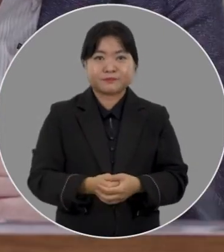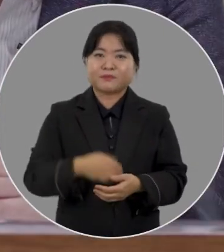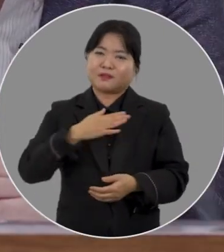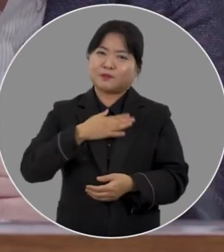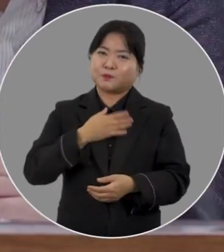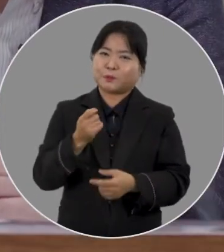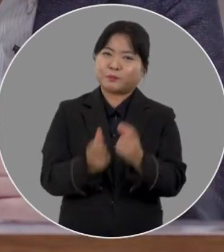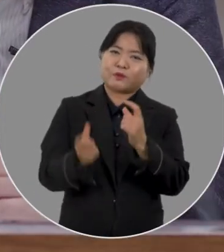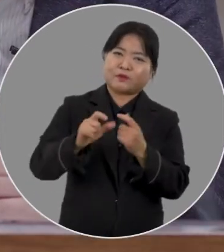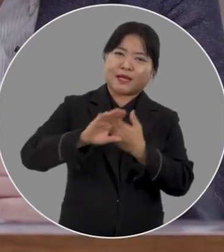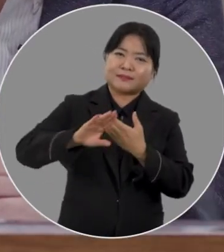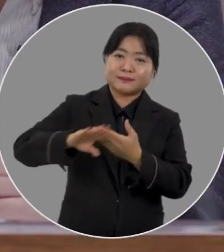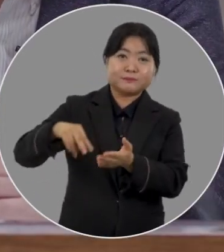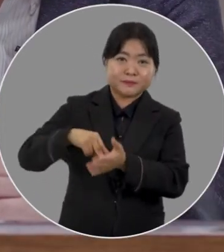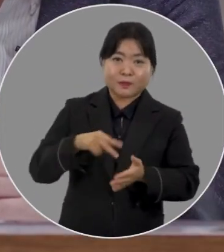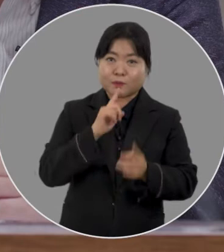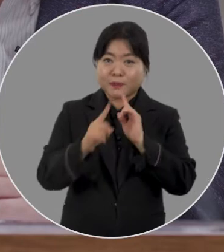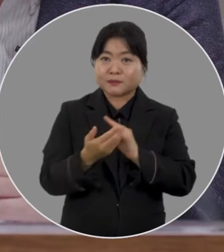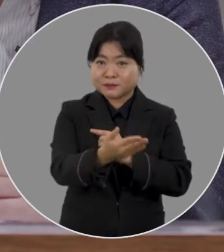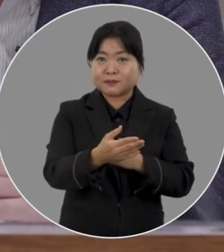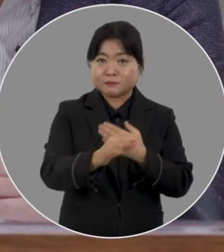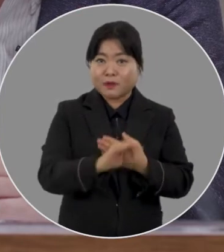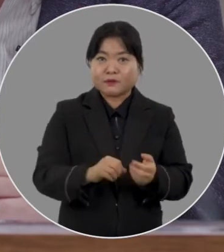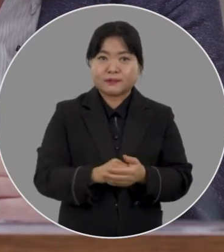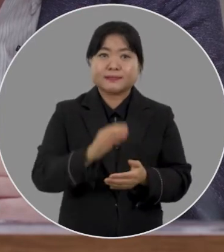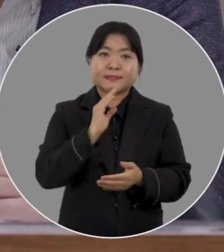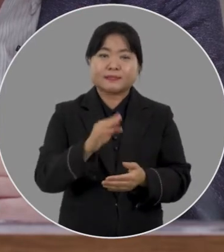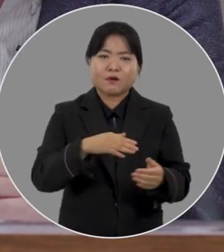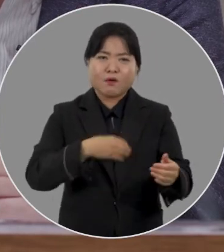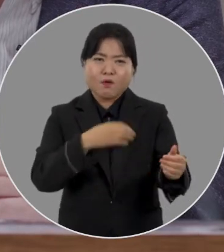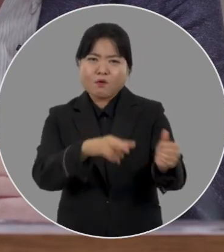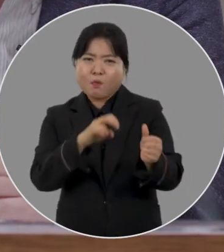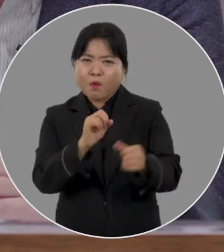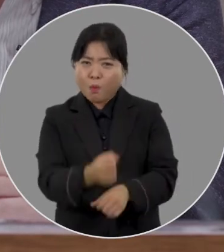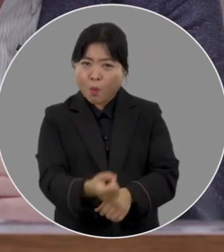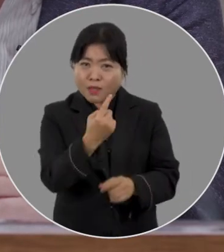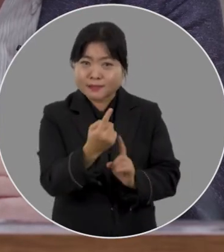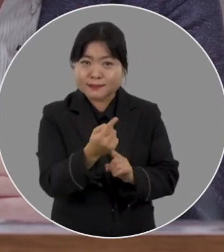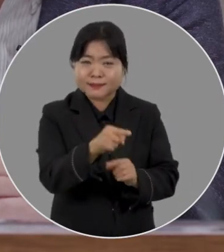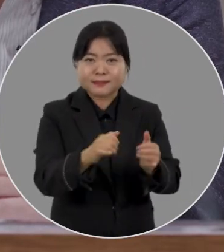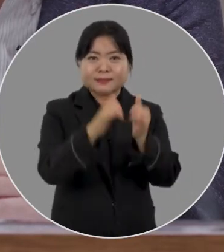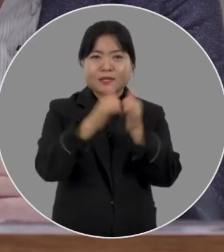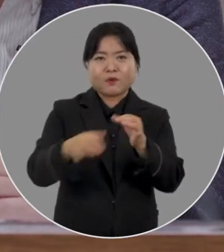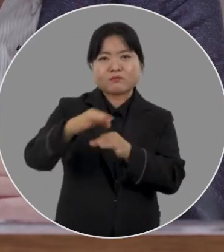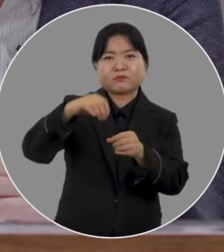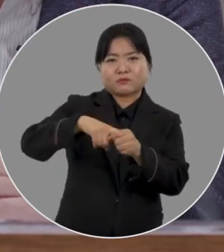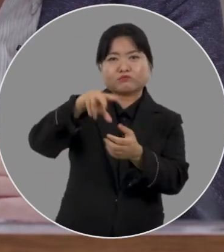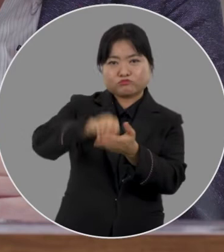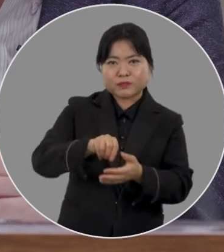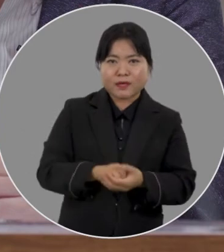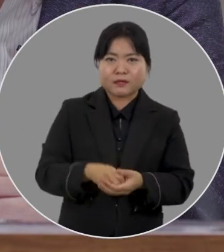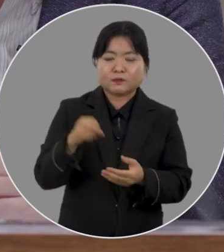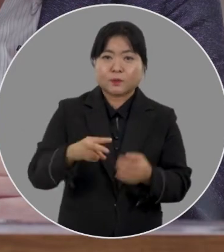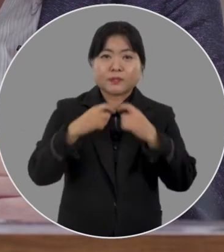저는 조금 더 다른 측면에서 말씀을 드리자면 네. 사실은 이제 혐오의 원인이 되는 사회경제적